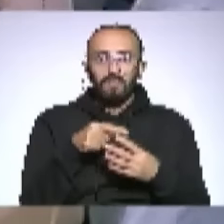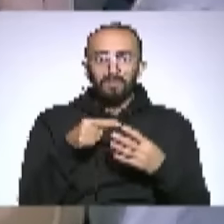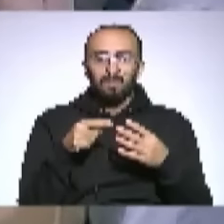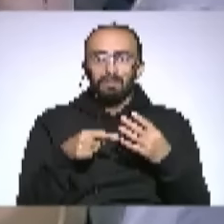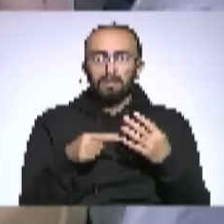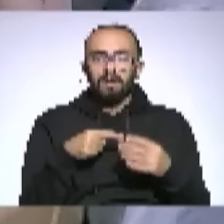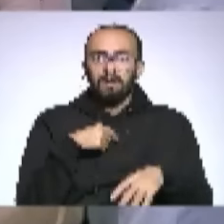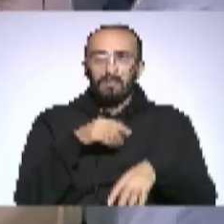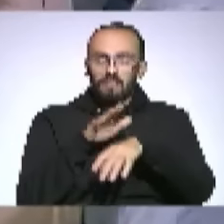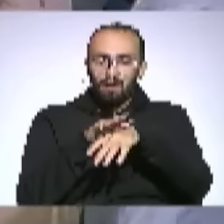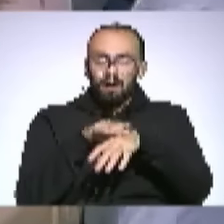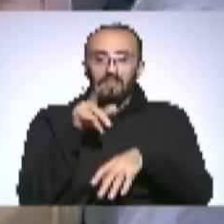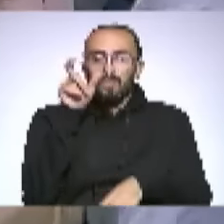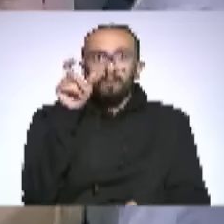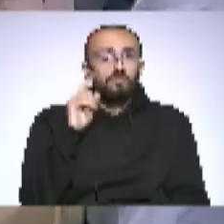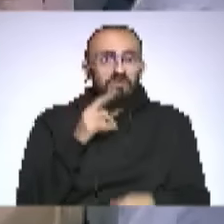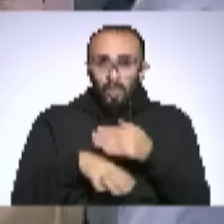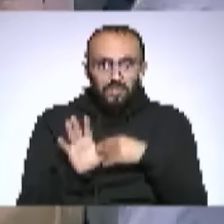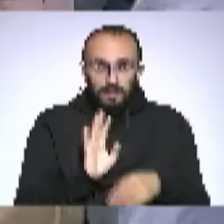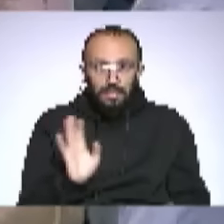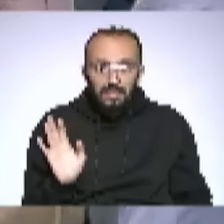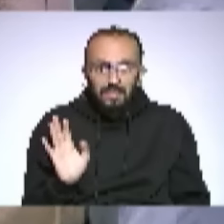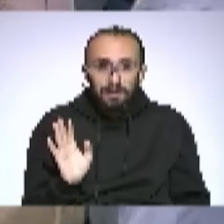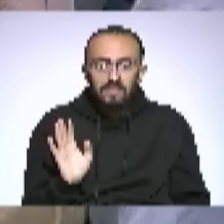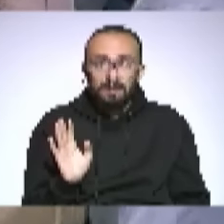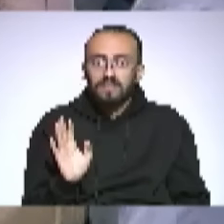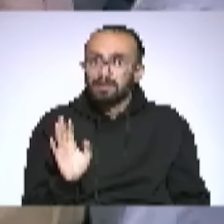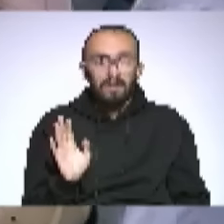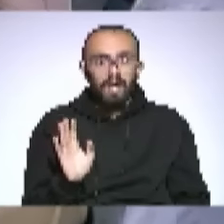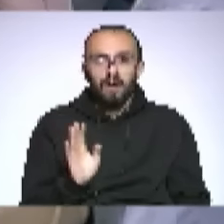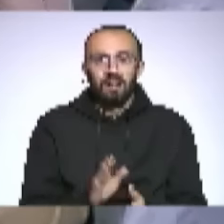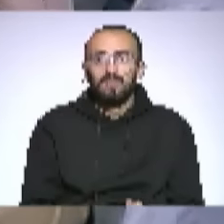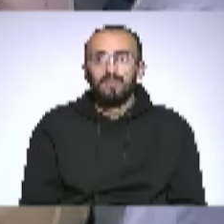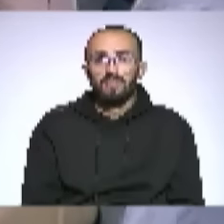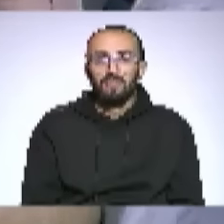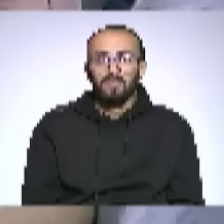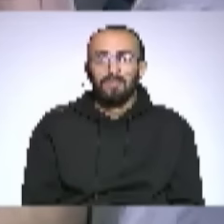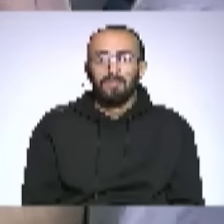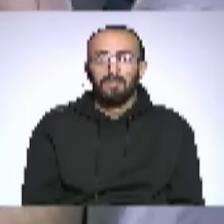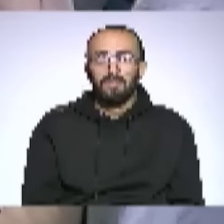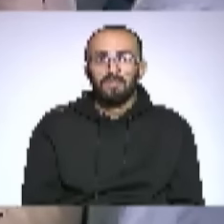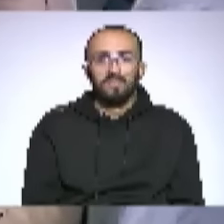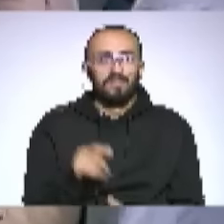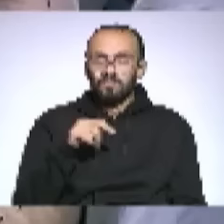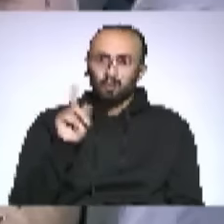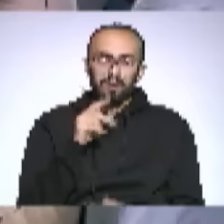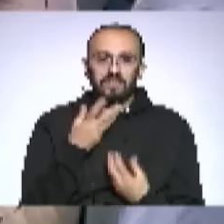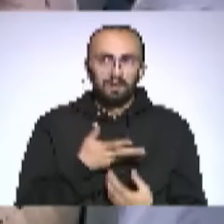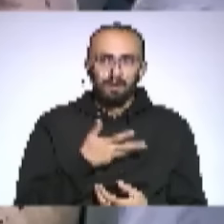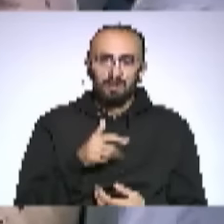انا كنت بقوللك هو مش ناوي يتجوز لا لا لا مش دلوقتي